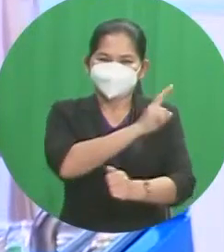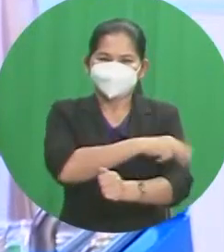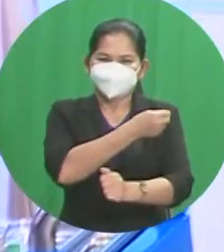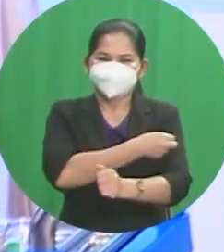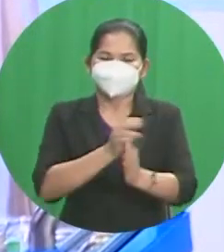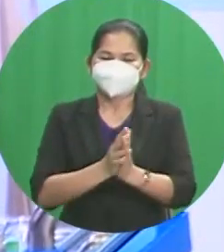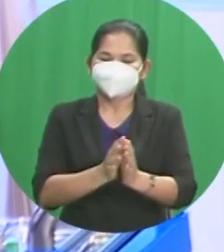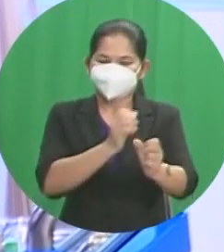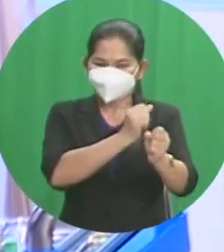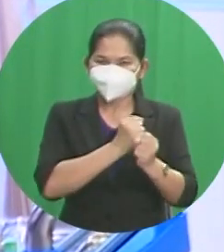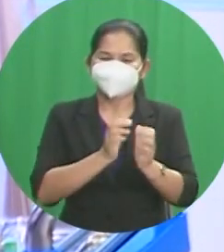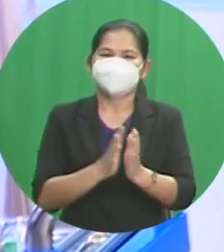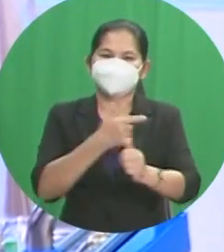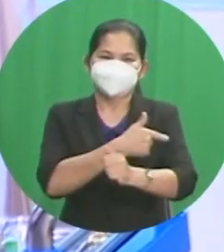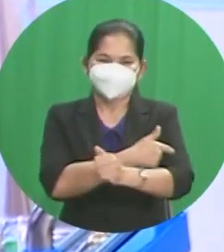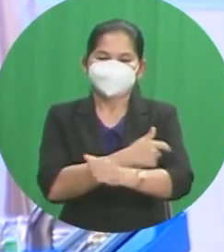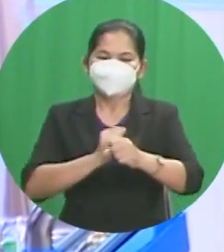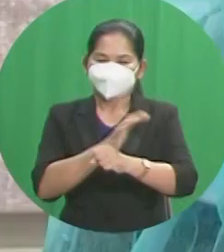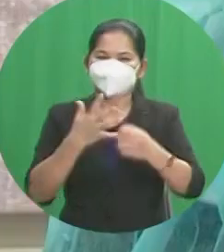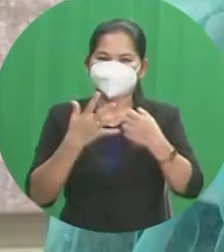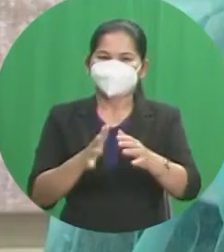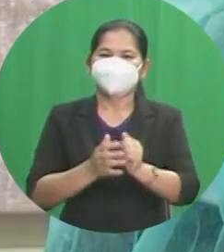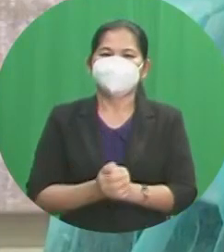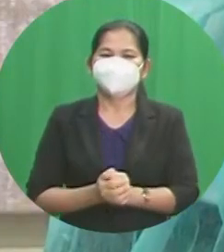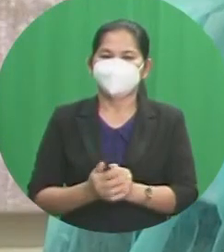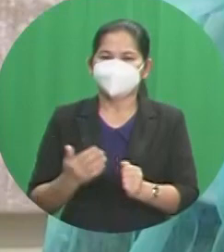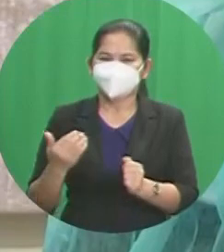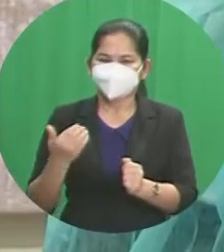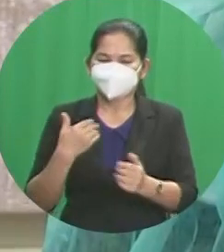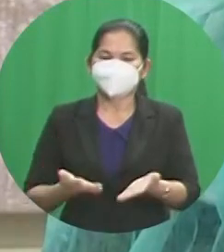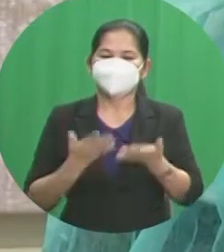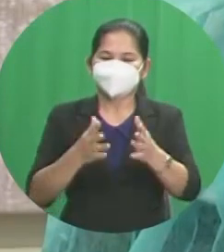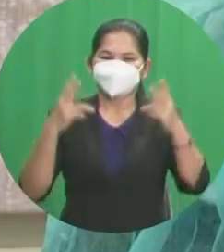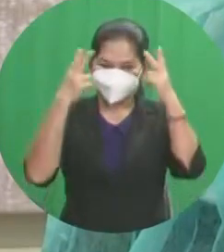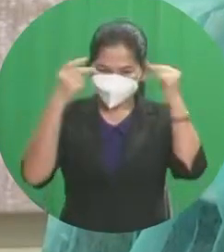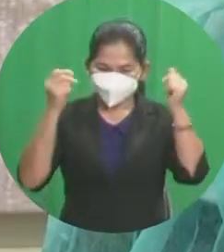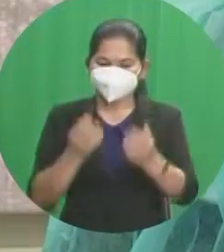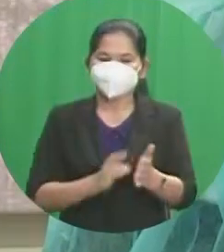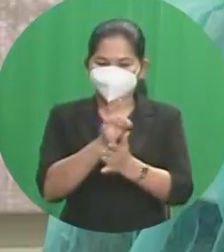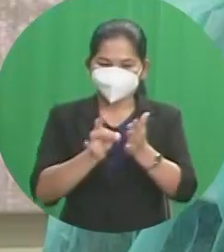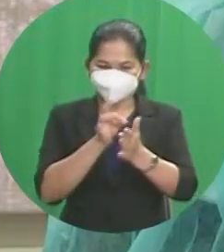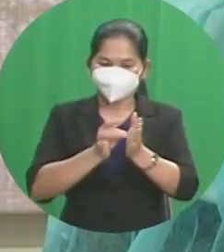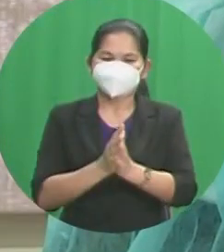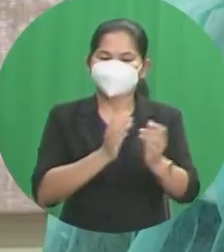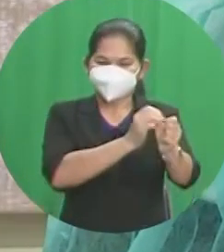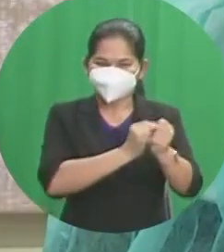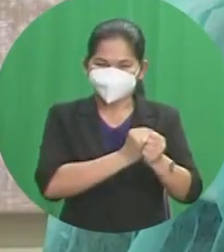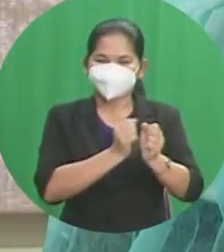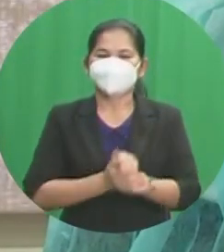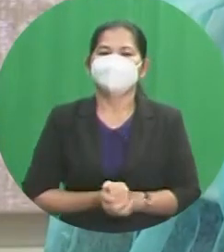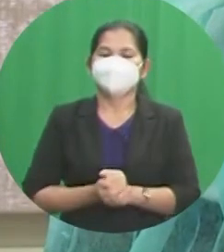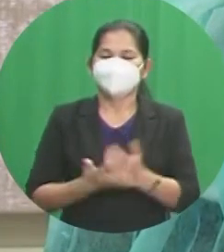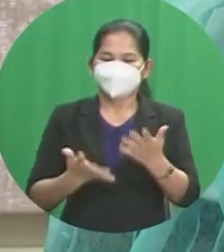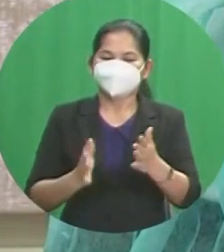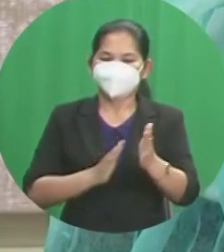ងក្រសួងការពារជាតិបានចាក់វ៉ាក់សាំងការពារជំងឺ COVID-19 ជូនមន្ត្រីរាជការប្រជាពលរដ្ឋនិងកងកម្លាំងប្រដាប់អាវុធ